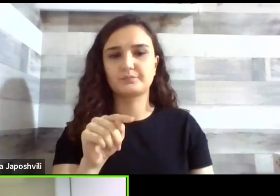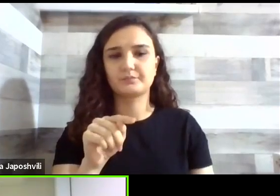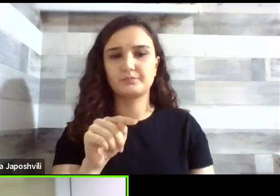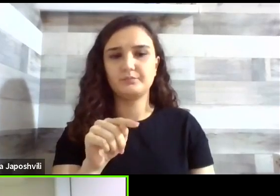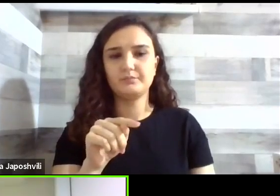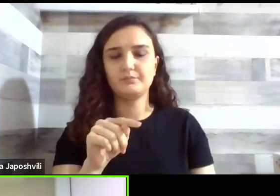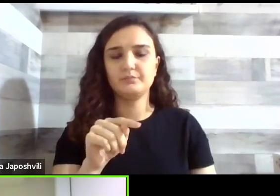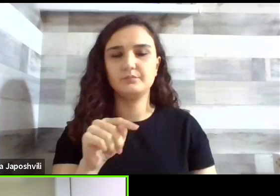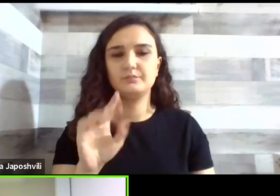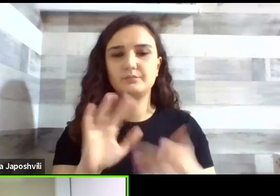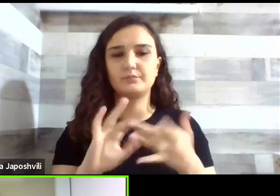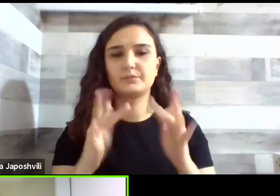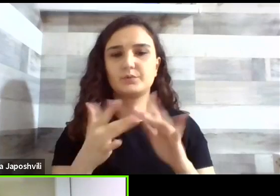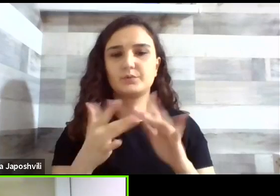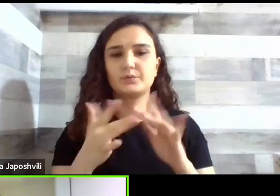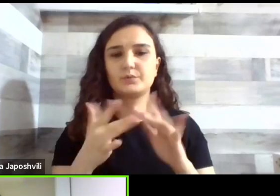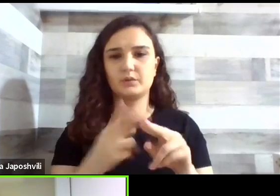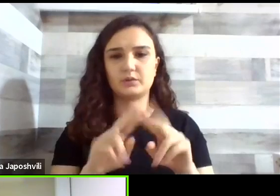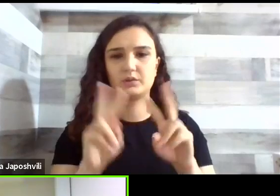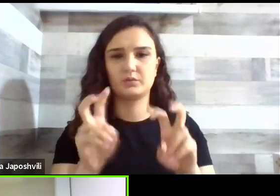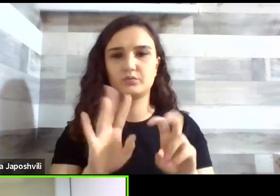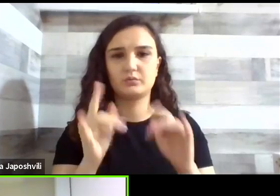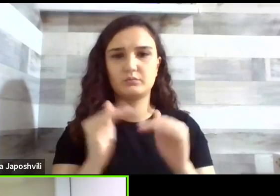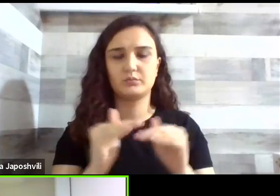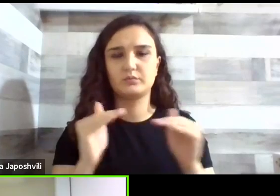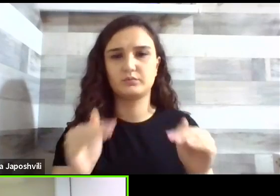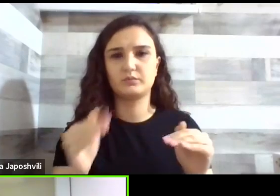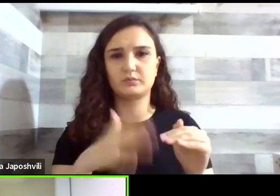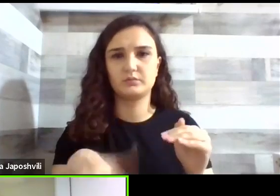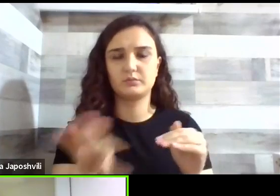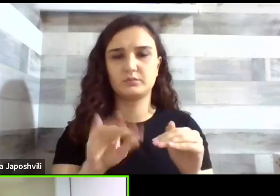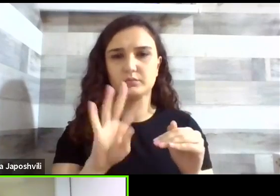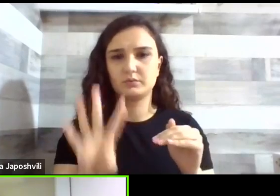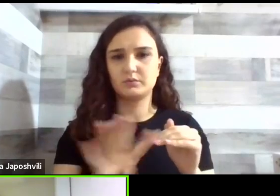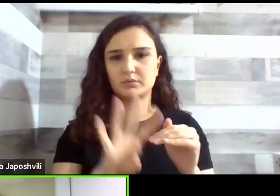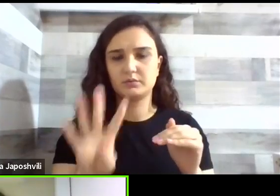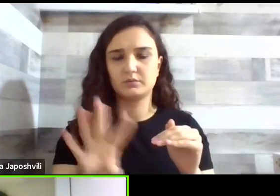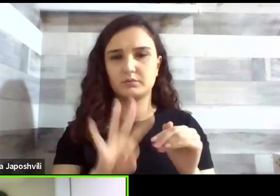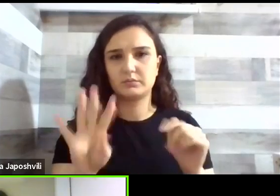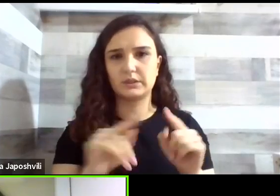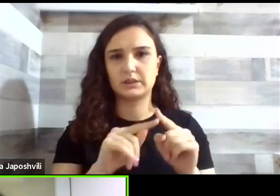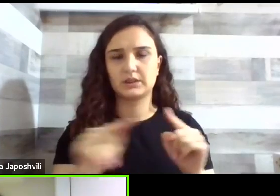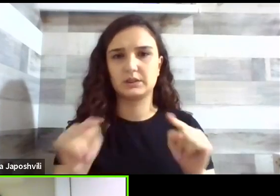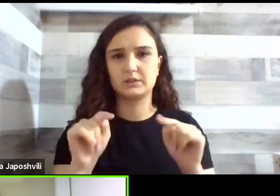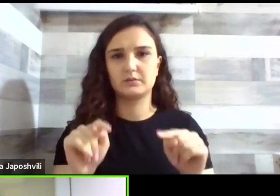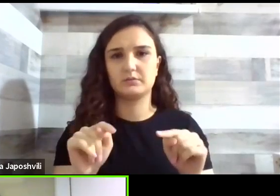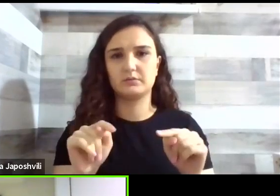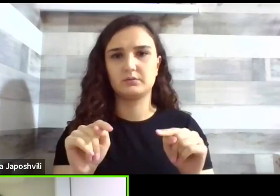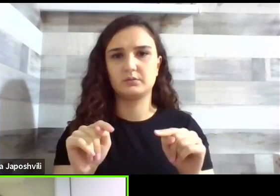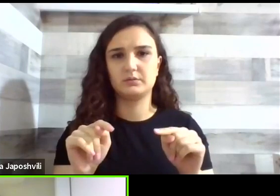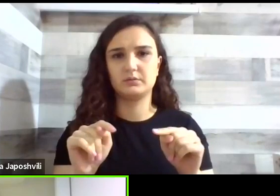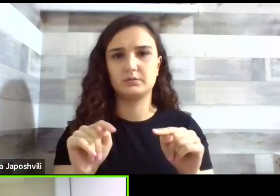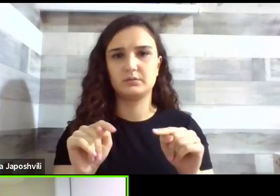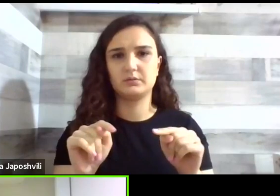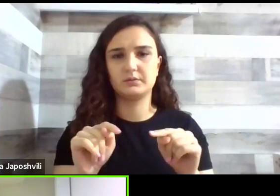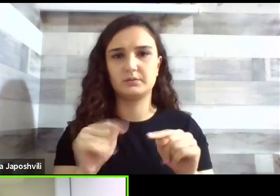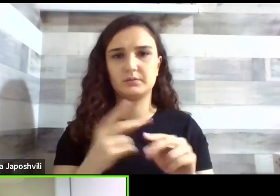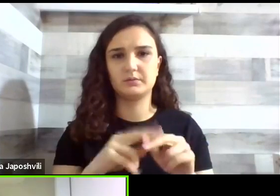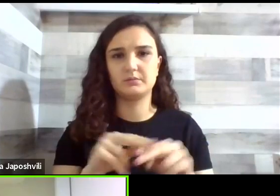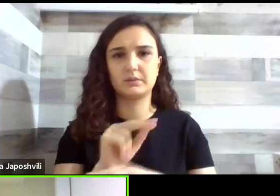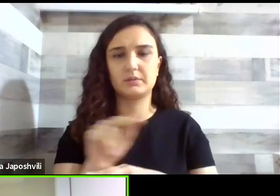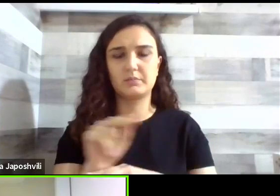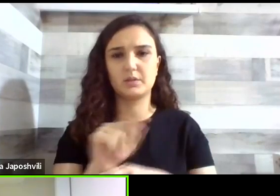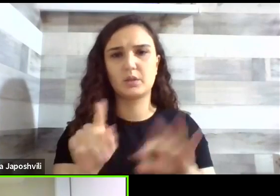აი ეს ონლაინ ჩართვა არ გულისხმობს, რომ რადგან ბავშვი ვთქვათ 4 საათის მანძილზე, ანუ არ ვიცი 2 საათის მანძილზე იღებს სხვადასხვა თერაპიას ზუსტად